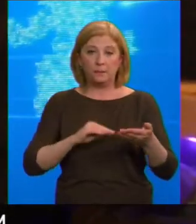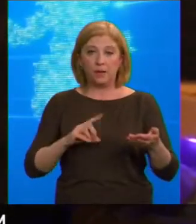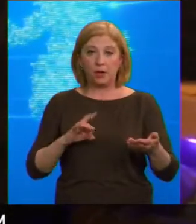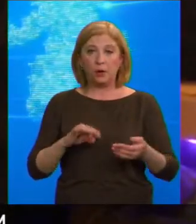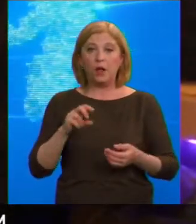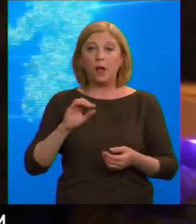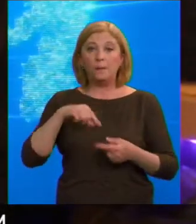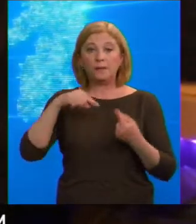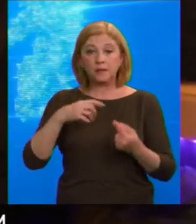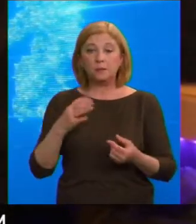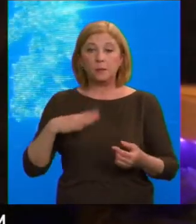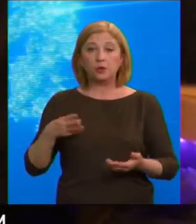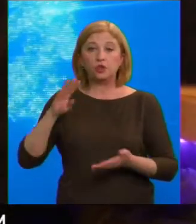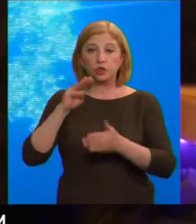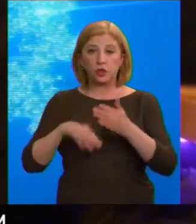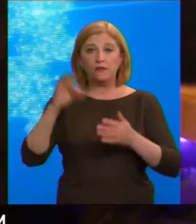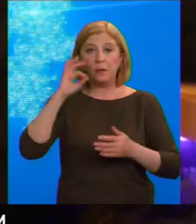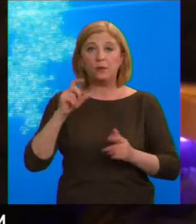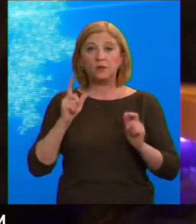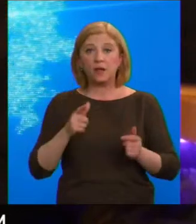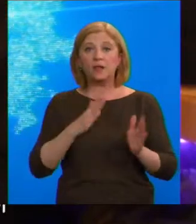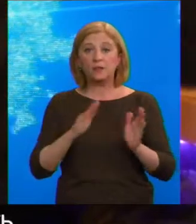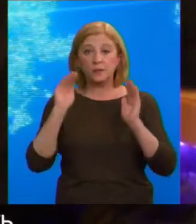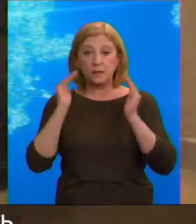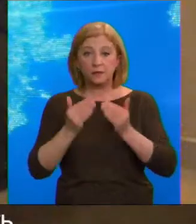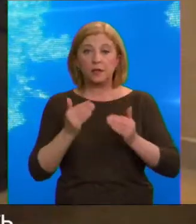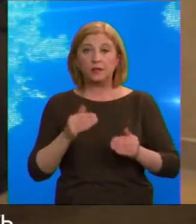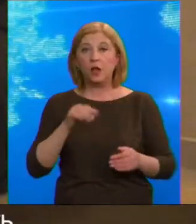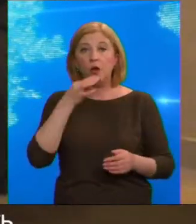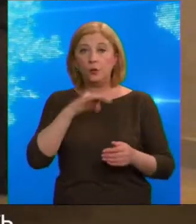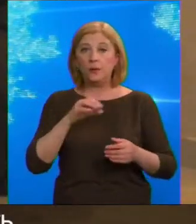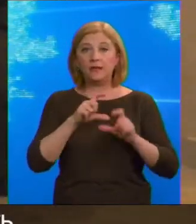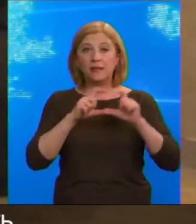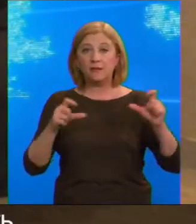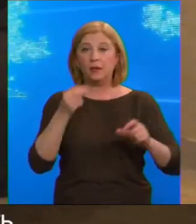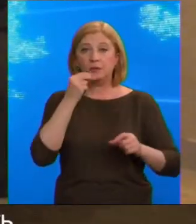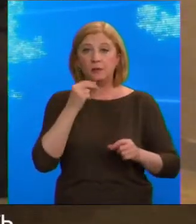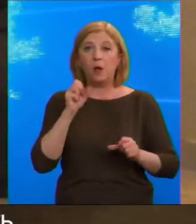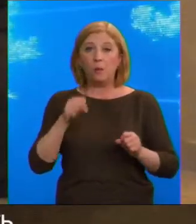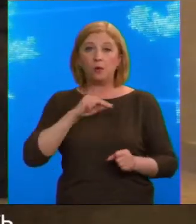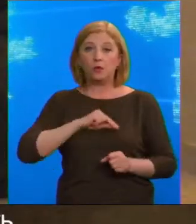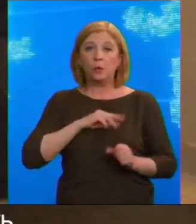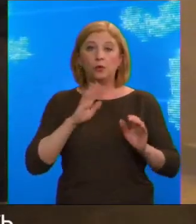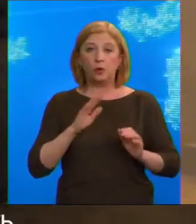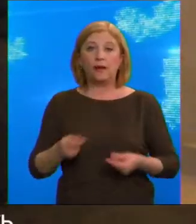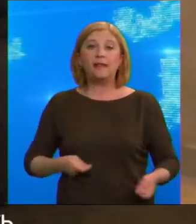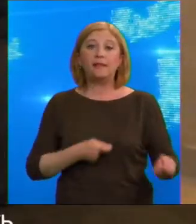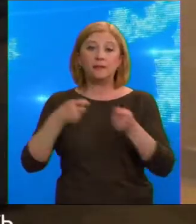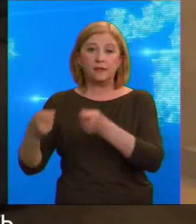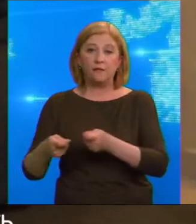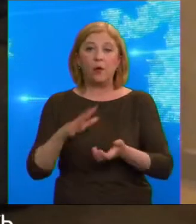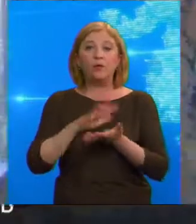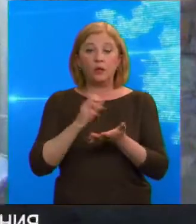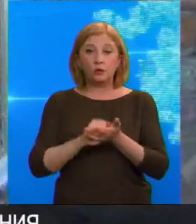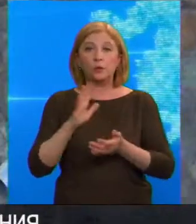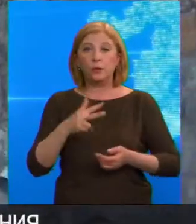Бизнесменам придется заплатить штраф. Напомню, согласно режиму самоизоляции, любые заведения общественного питания сейчас могут работать лишь на доставку. Нарушителям грозят штраф